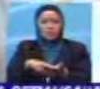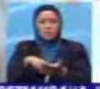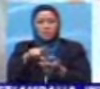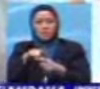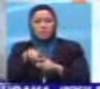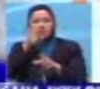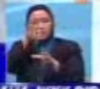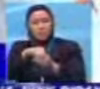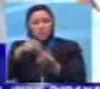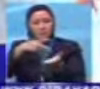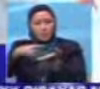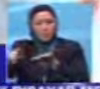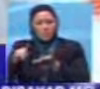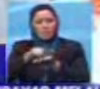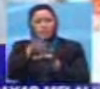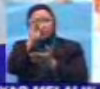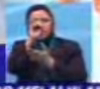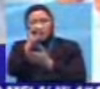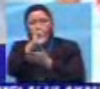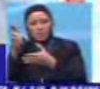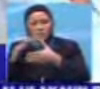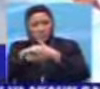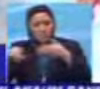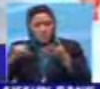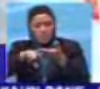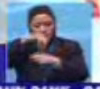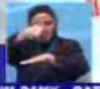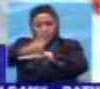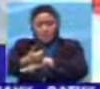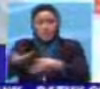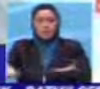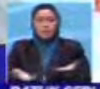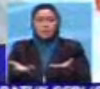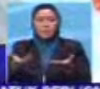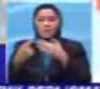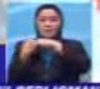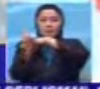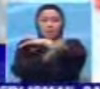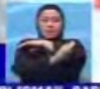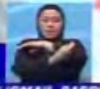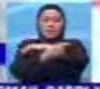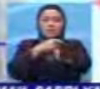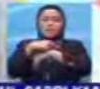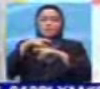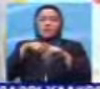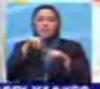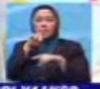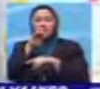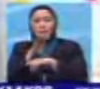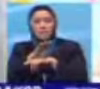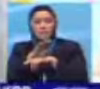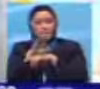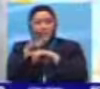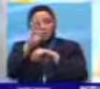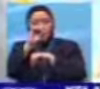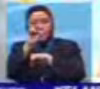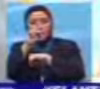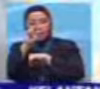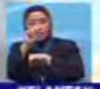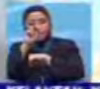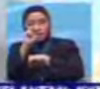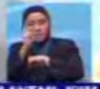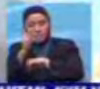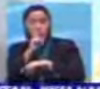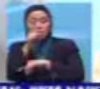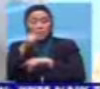RM800,000 dibina oleh Kesedar di Taman Etno Botani. Ianya sudah tentulah memberi faedah kepada masyarakat Gomusang